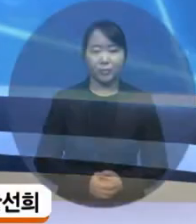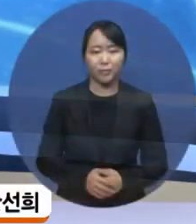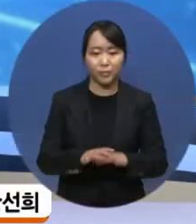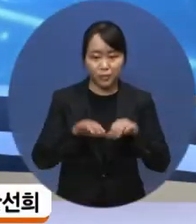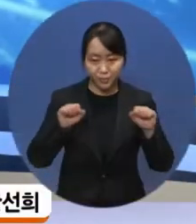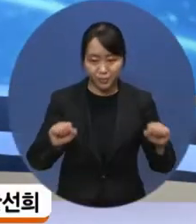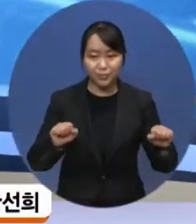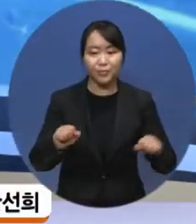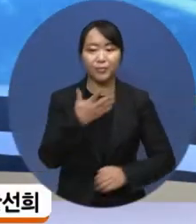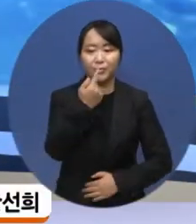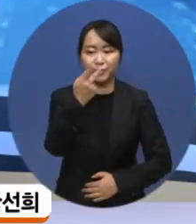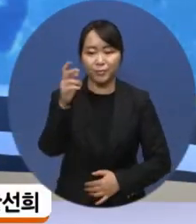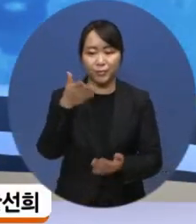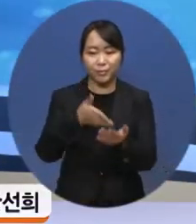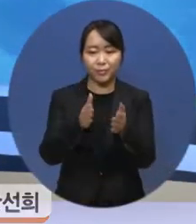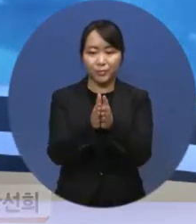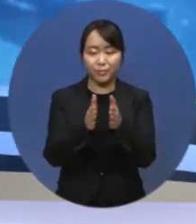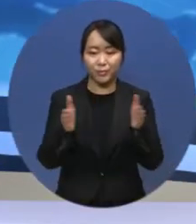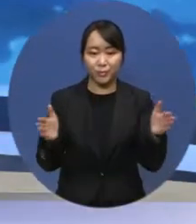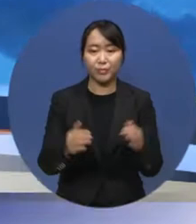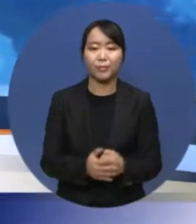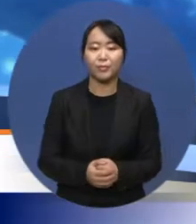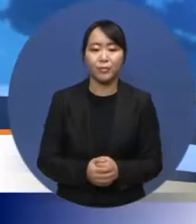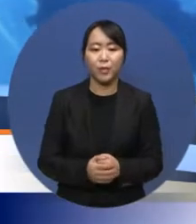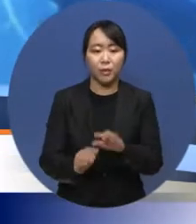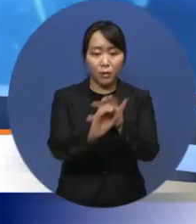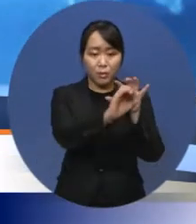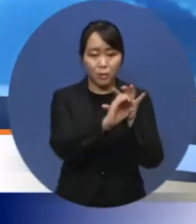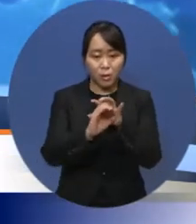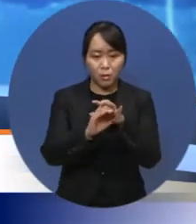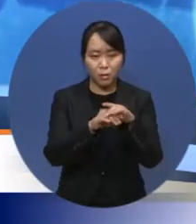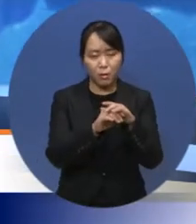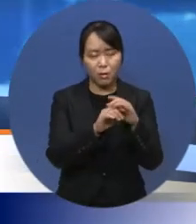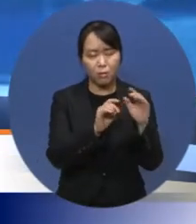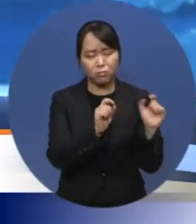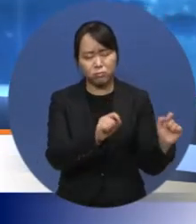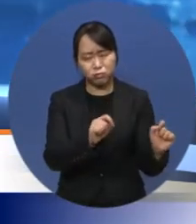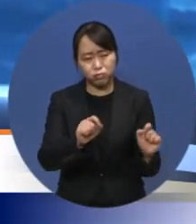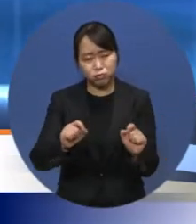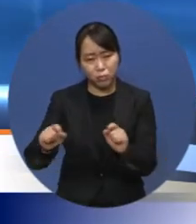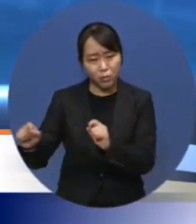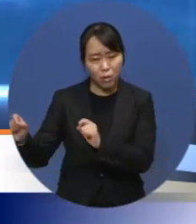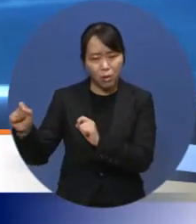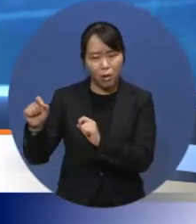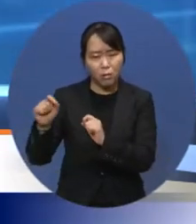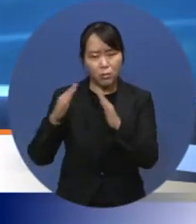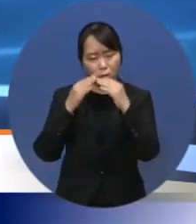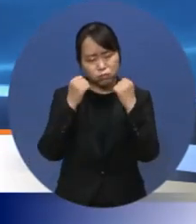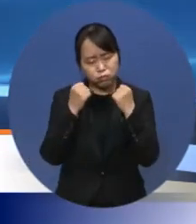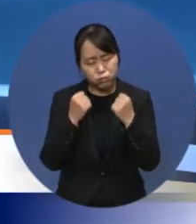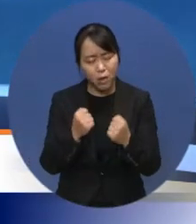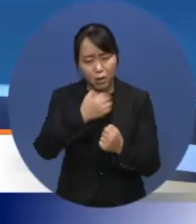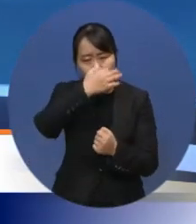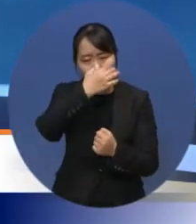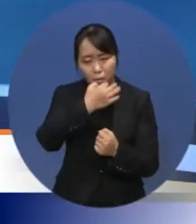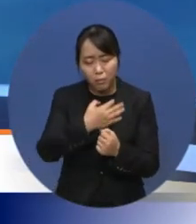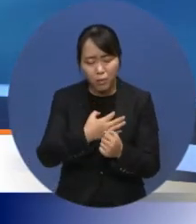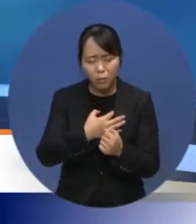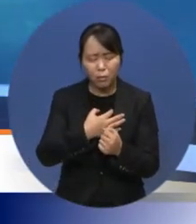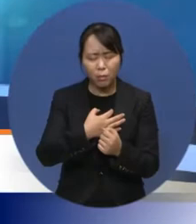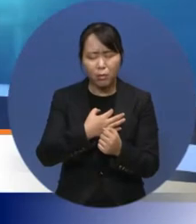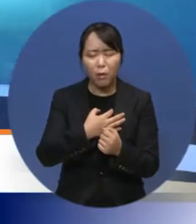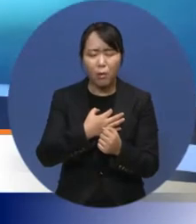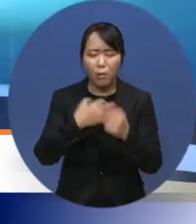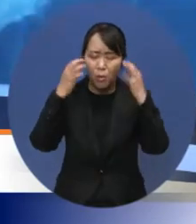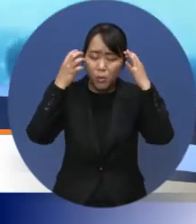시청자 여러분 안녕하십니까? 복지TV 뉴스입니다. 코로나19가 장기화되면서 고립 등으로 힘듦을 호소하는 분들이 적지